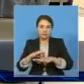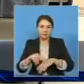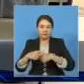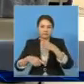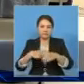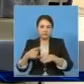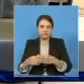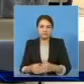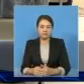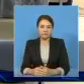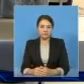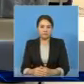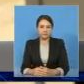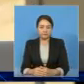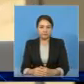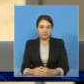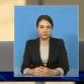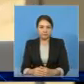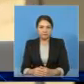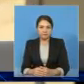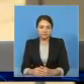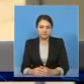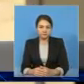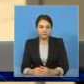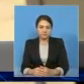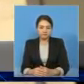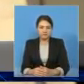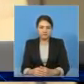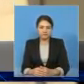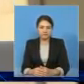дальнейшем. Николай Сырбов, Дархан Мектебай, Азамат Сауханов, телеканал Актобе.